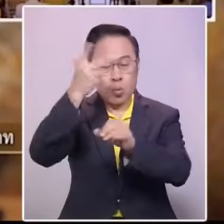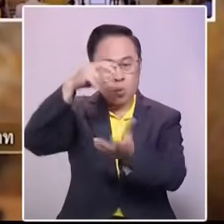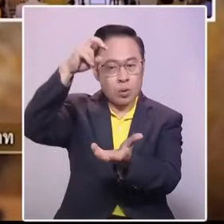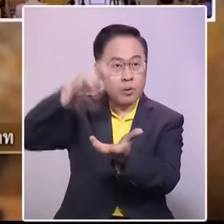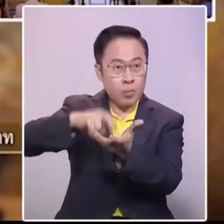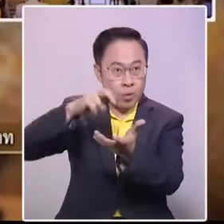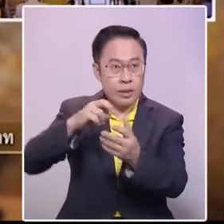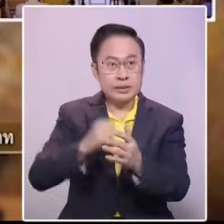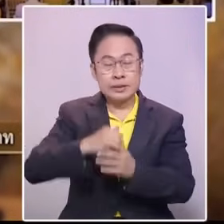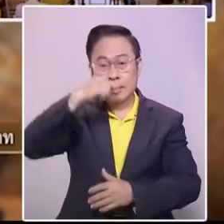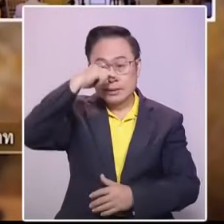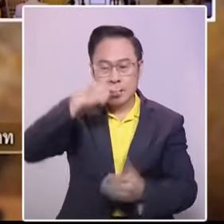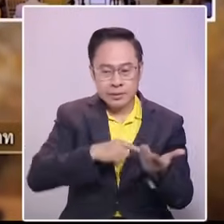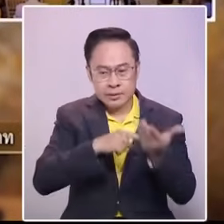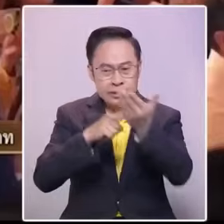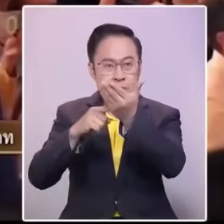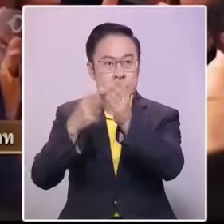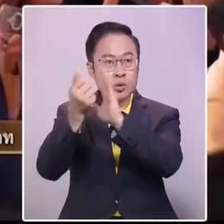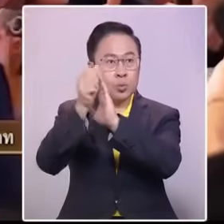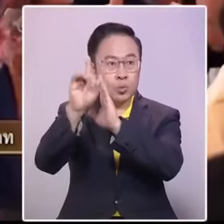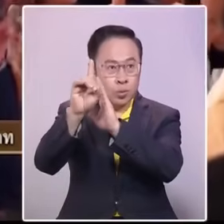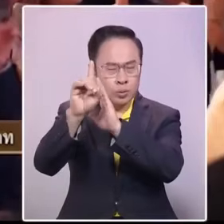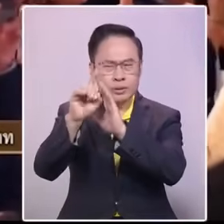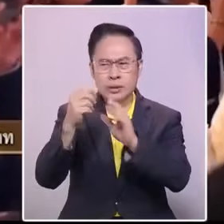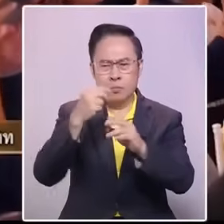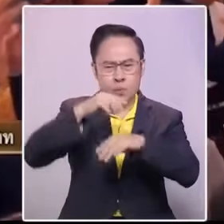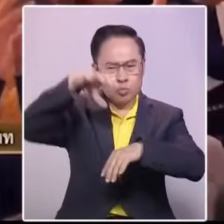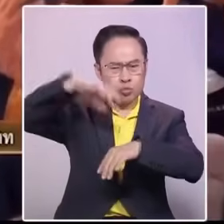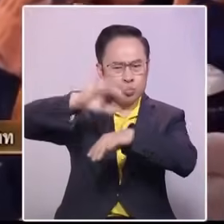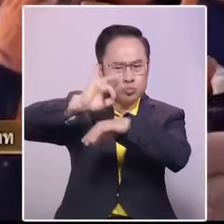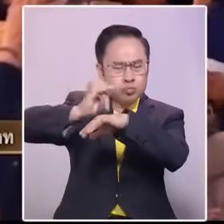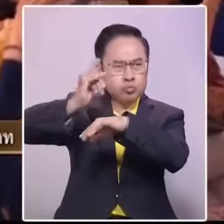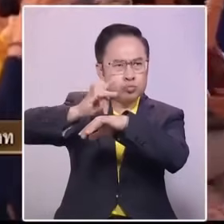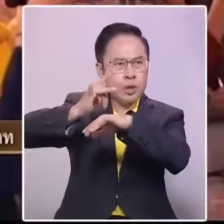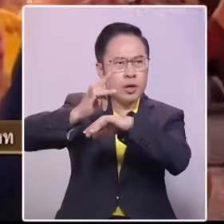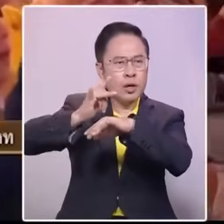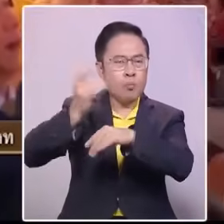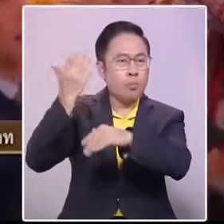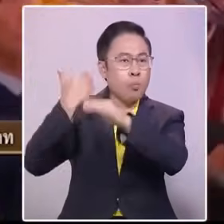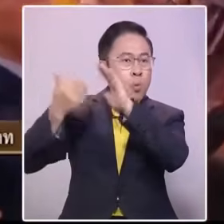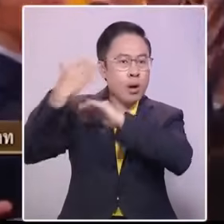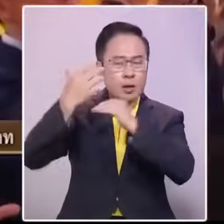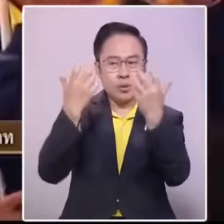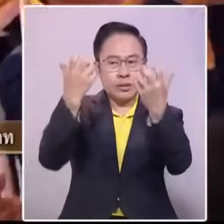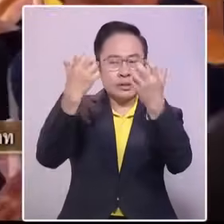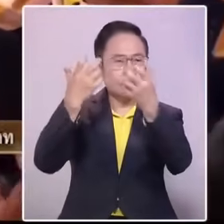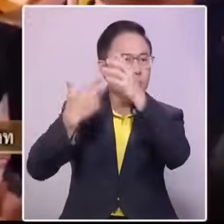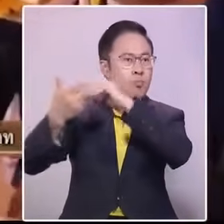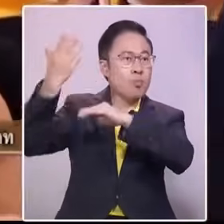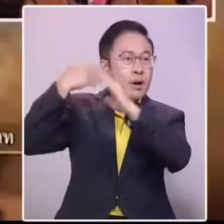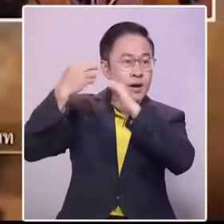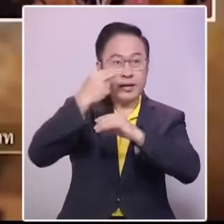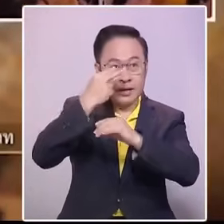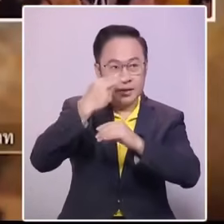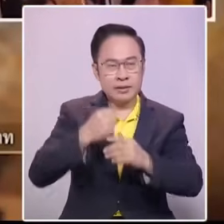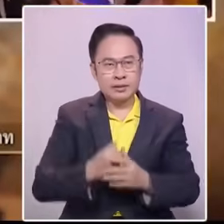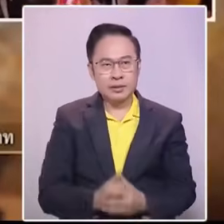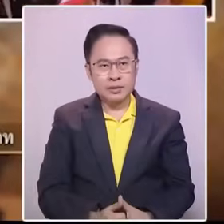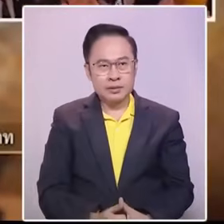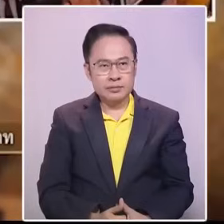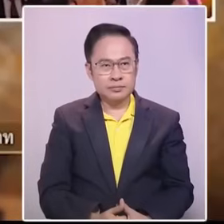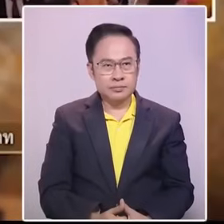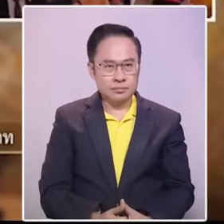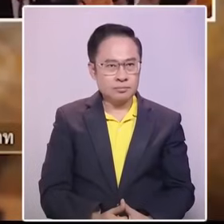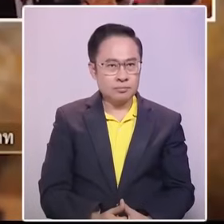อุดรธานีนะครับนี่ฮะอันนี้เป็นวินาทีที่อยู่ในห้องประชุมนะบาทที่อุดรธานีค่ะอ่าอันนี้อันนี้เป็นเป็นด้านนอกด้านนอกอันนี้